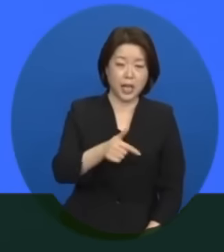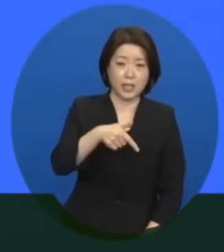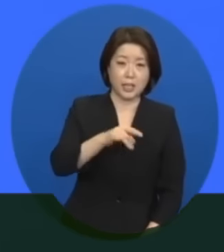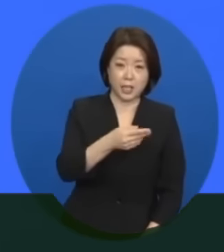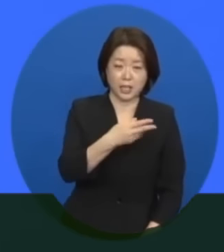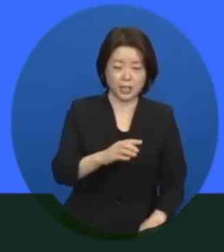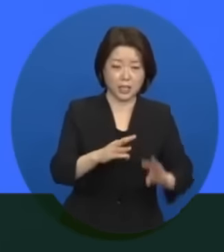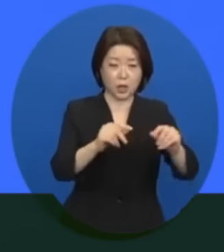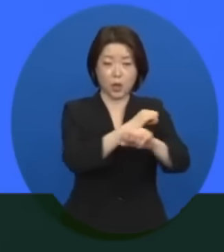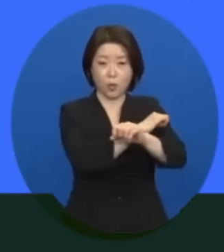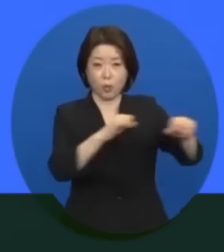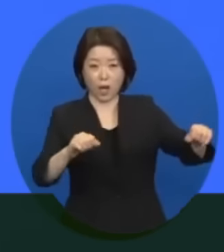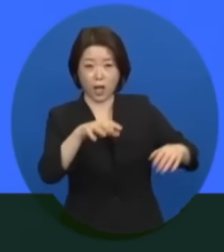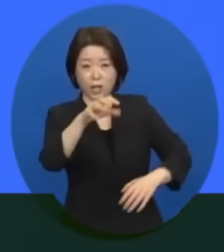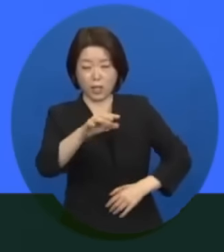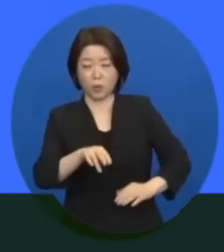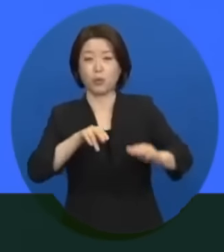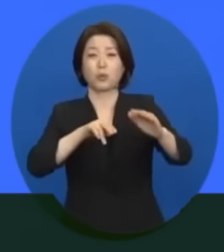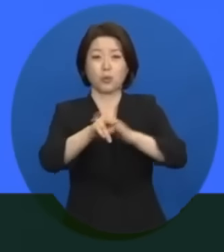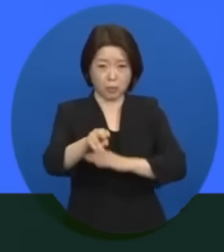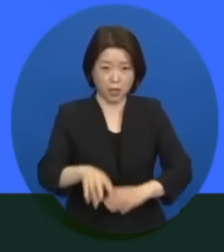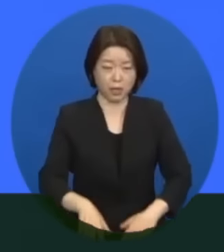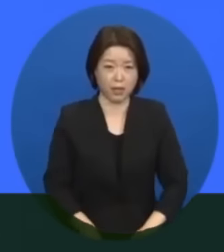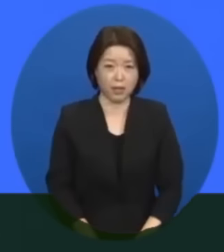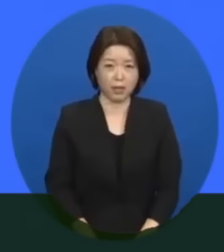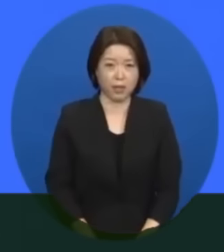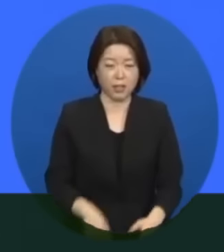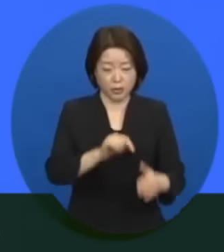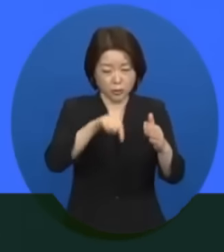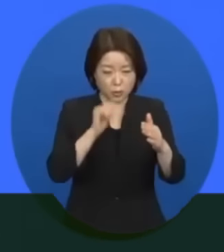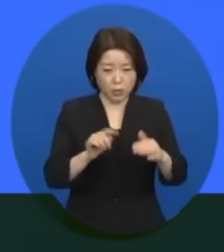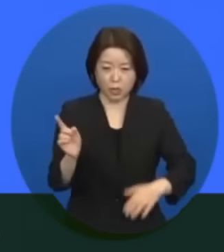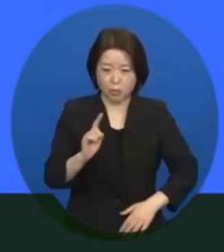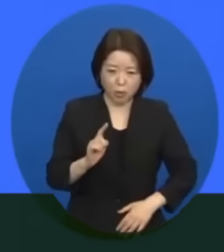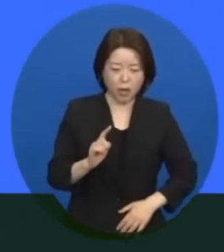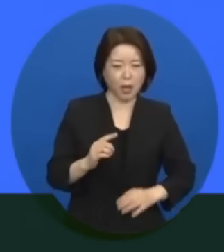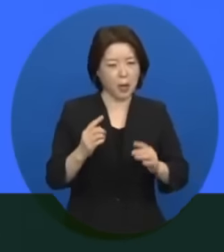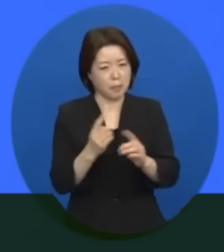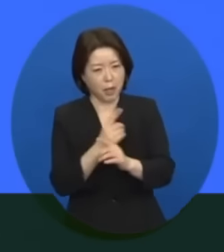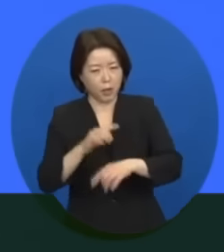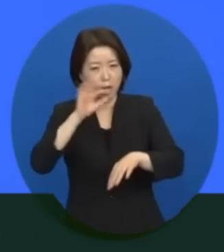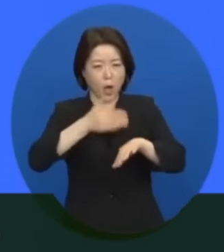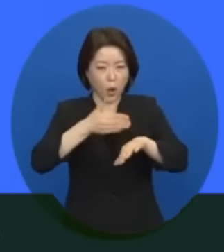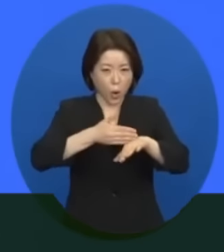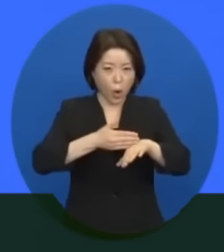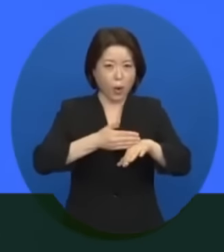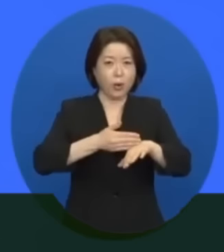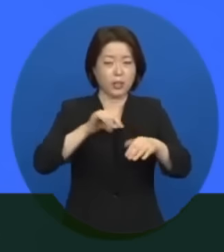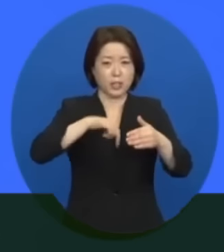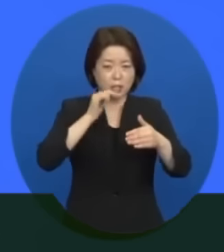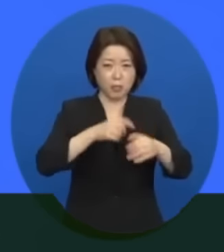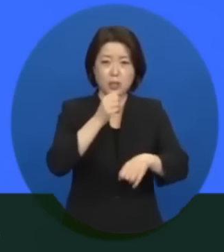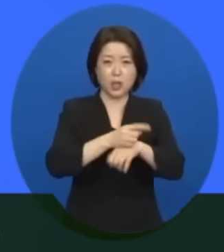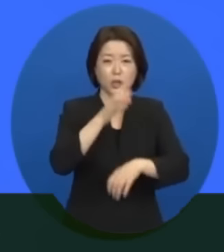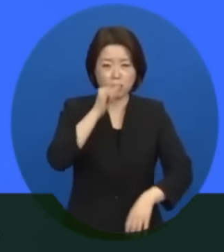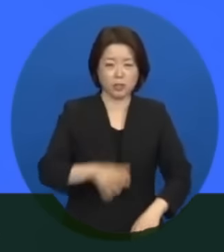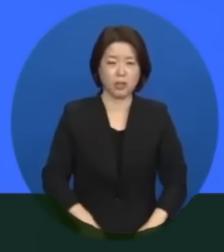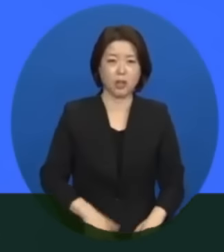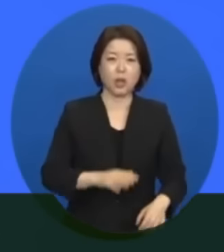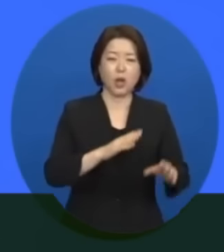이전에 여전히 다루 줘야 될 그 내면이 있다는 거예 겸손 온유 하나님이 그 인도하심에